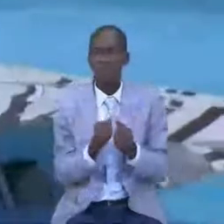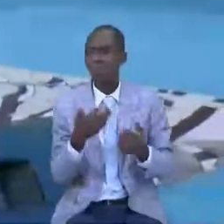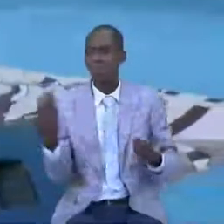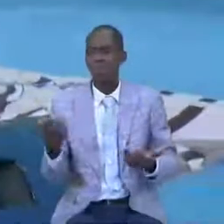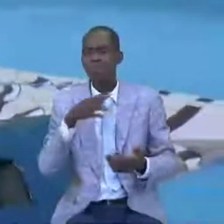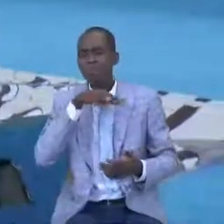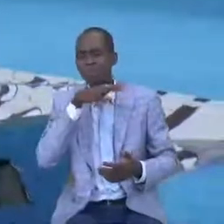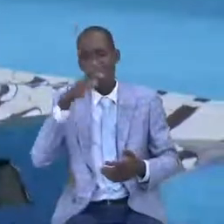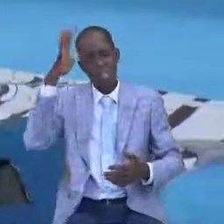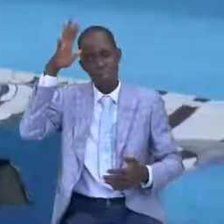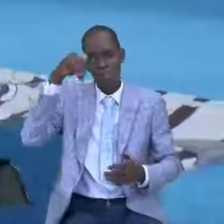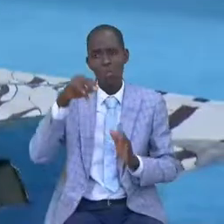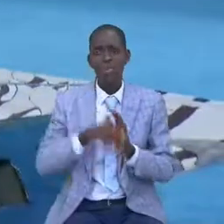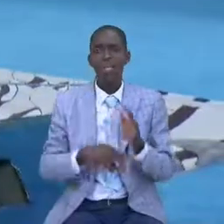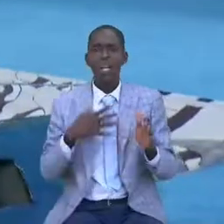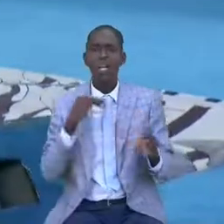avec récalcitrance,